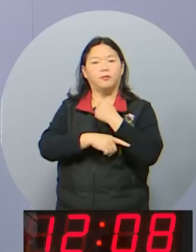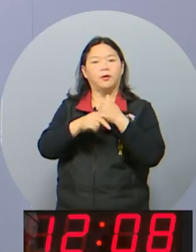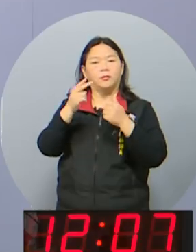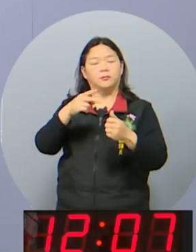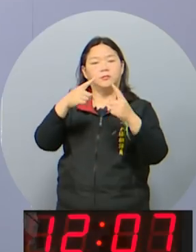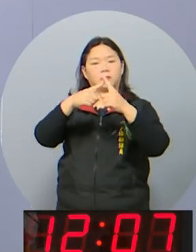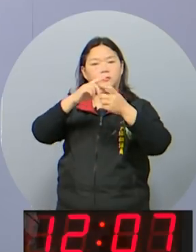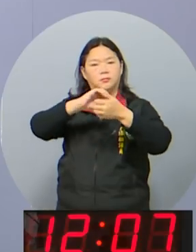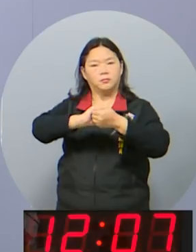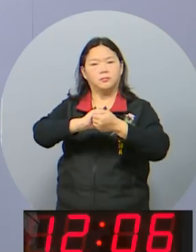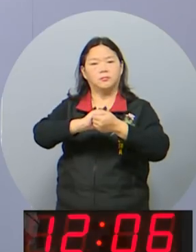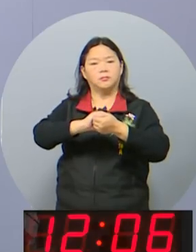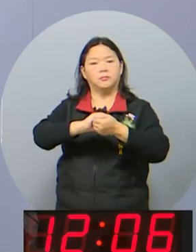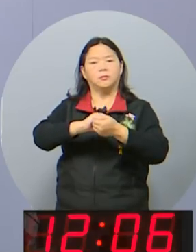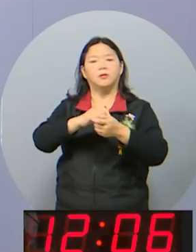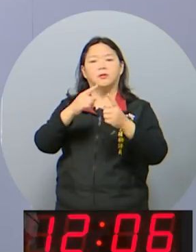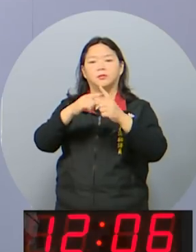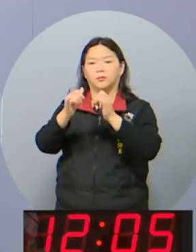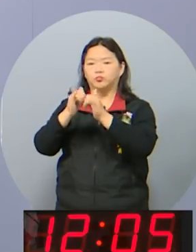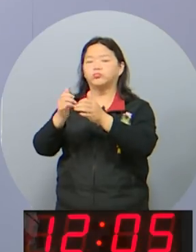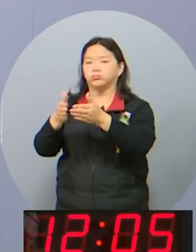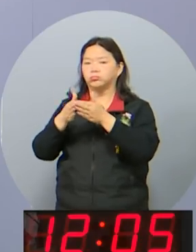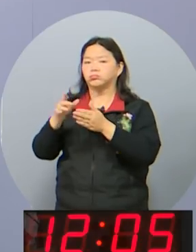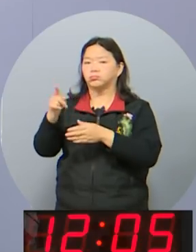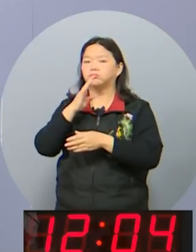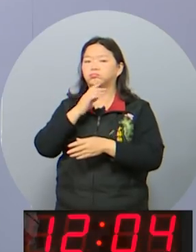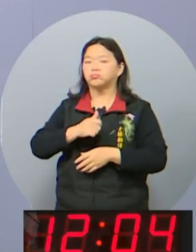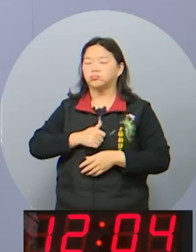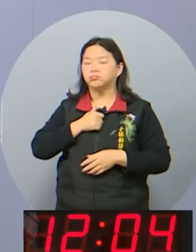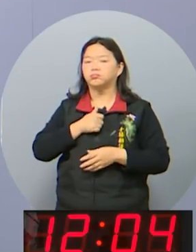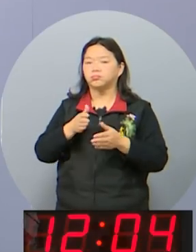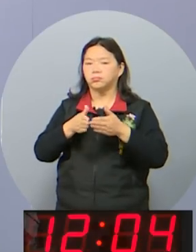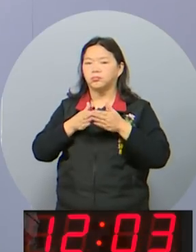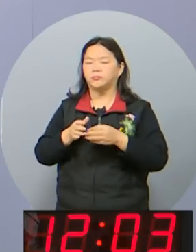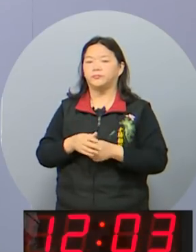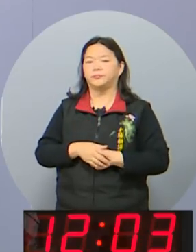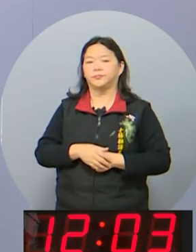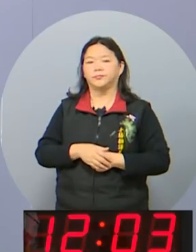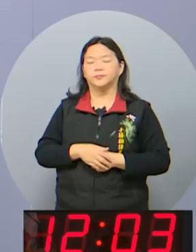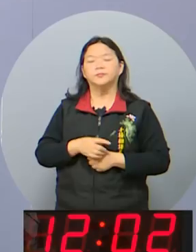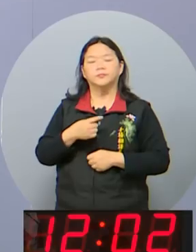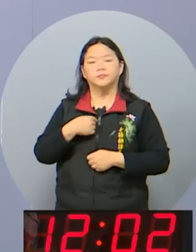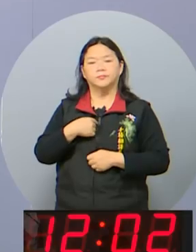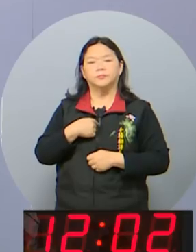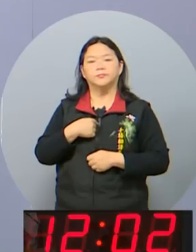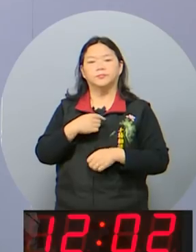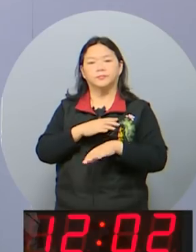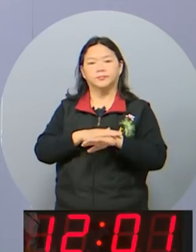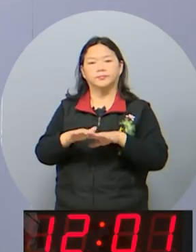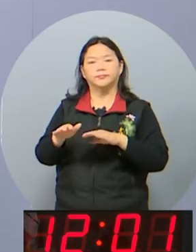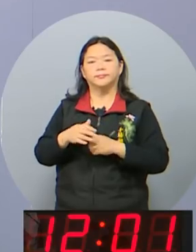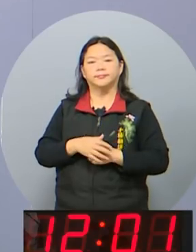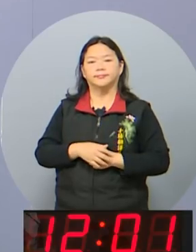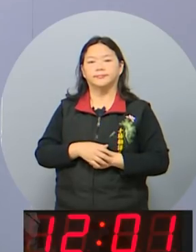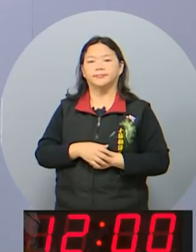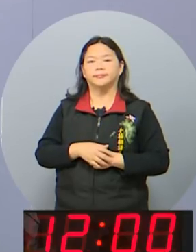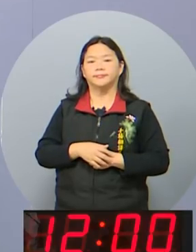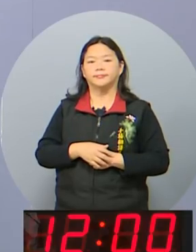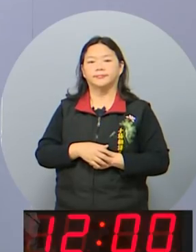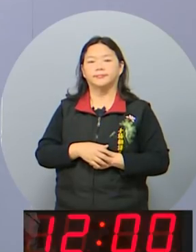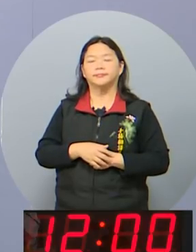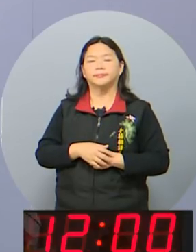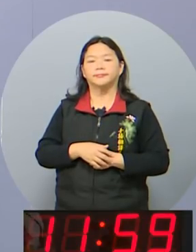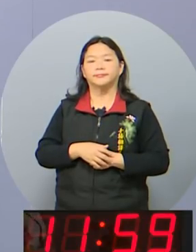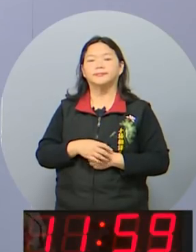定的，那我们人民的需求才是真的。我会在这个，